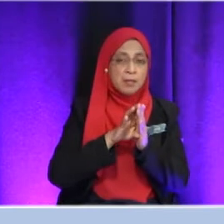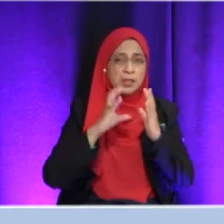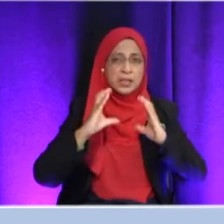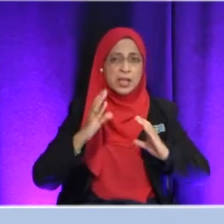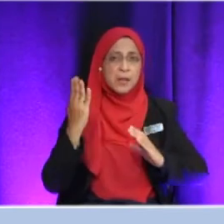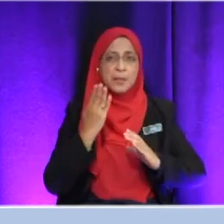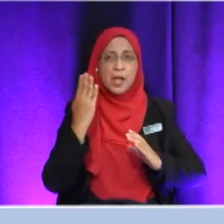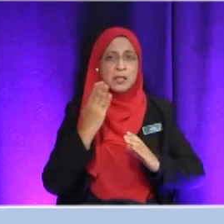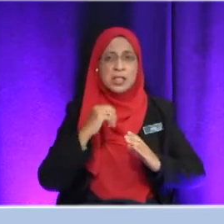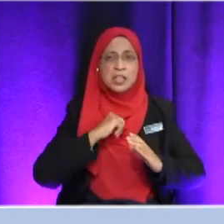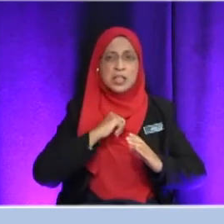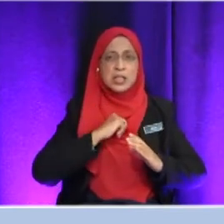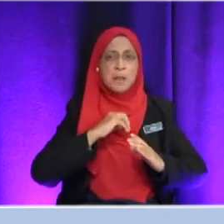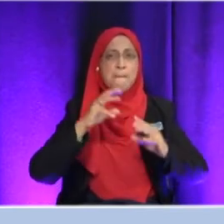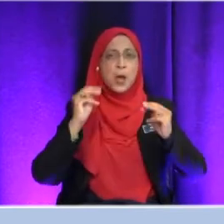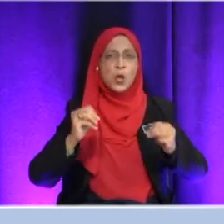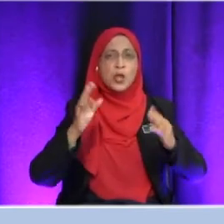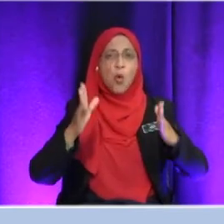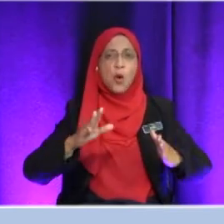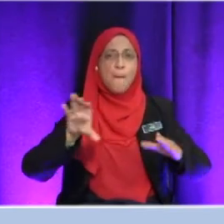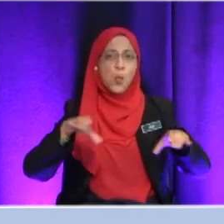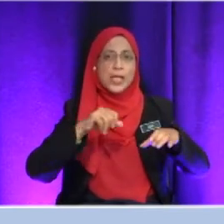perlukan tentang ke manusia